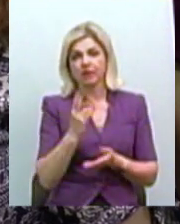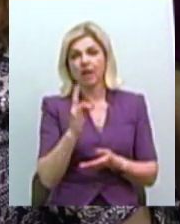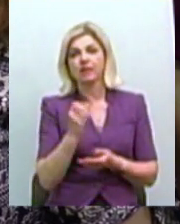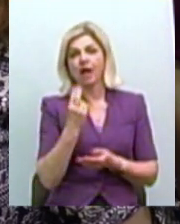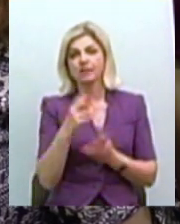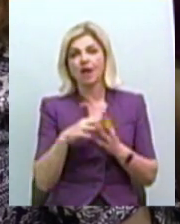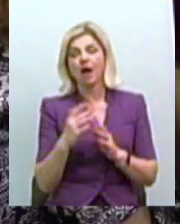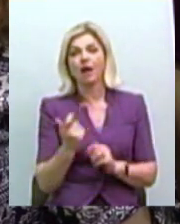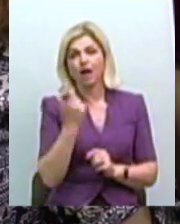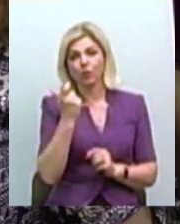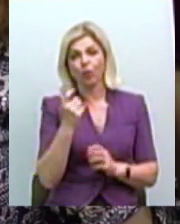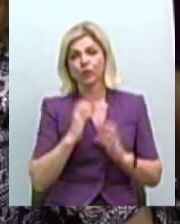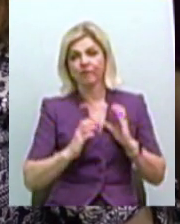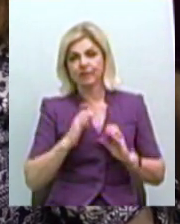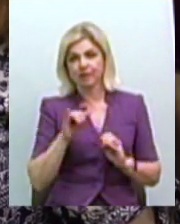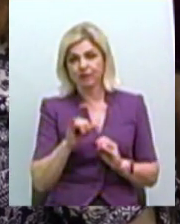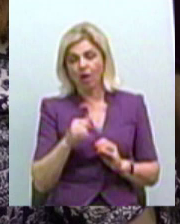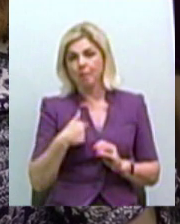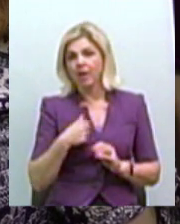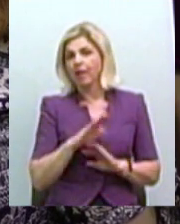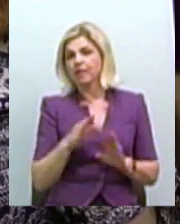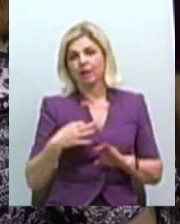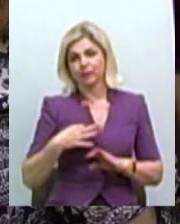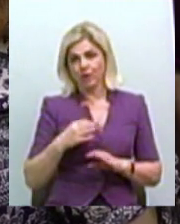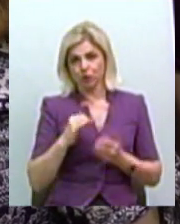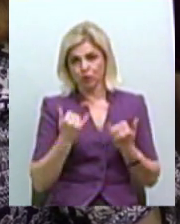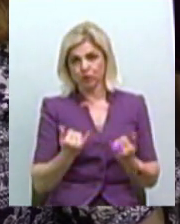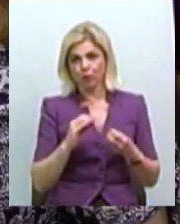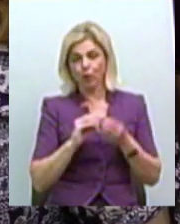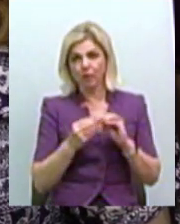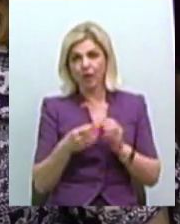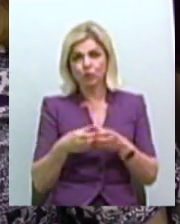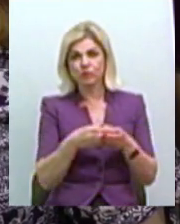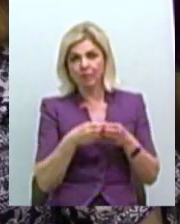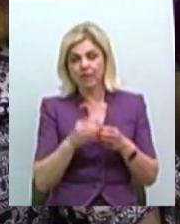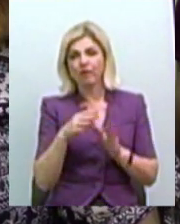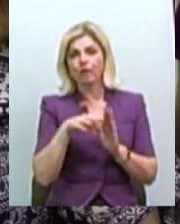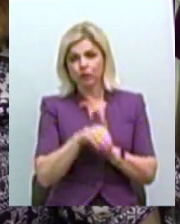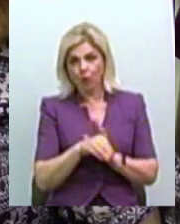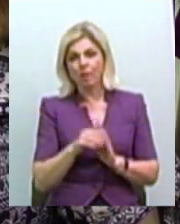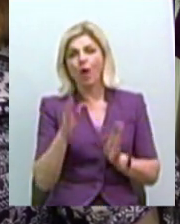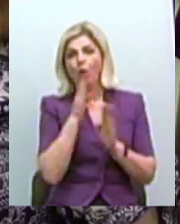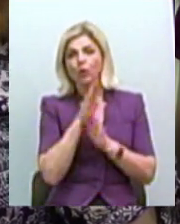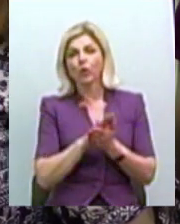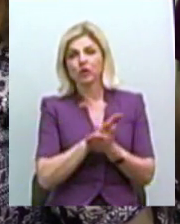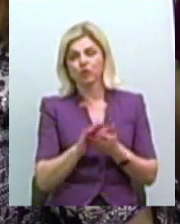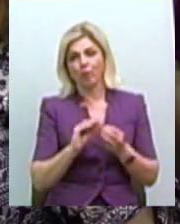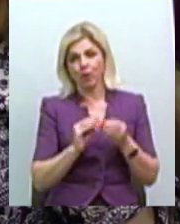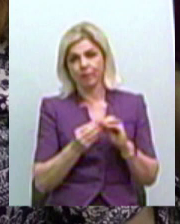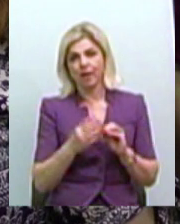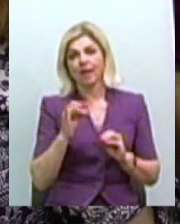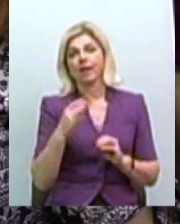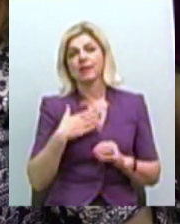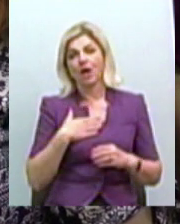аграрного університету, ми не стоїмо осторонь сучасних проблем суспільства, і в тому числі екологічної проблеми. І наше